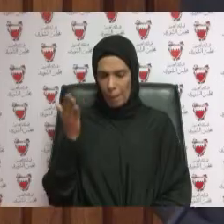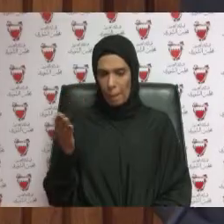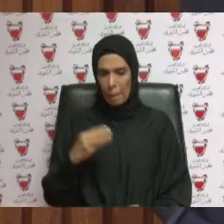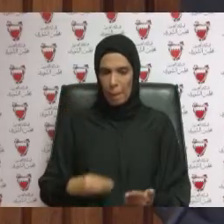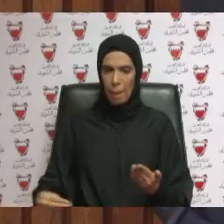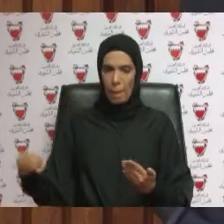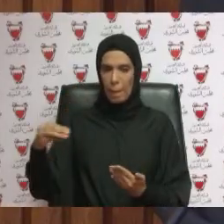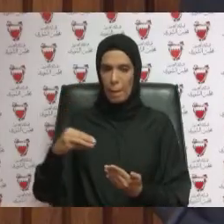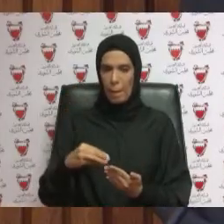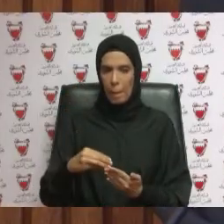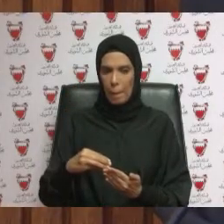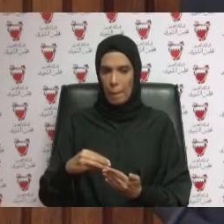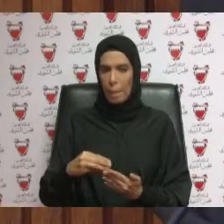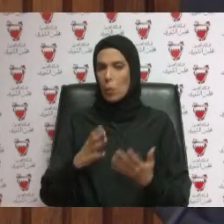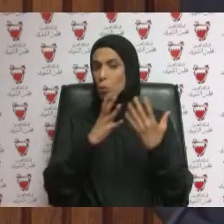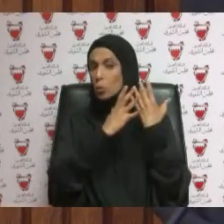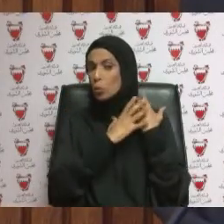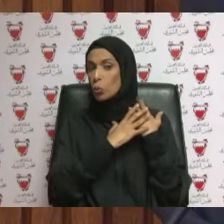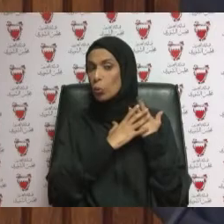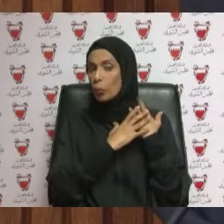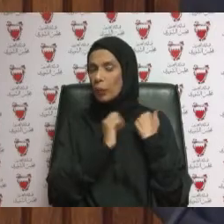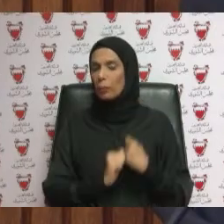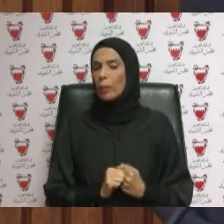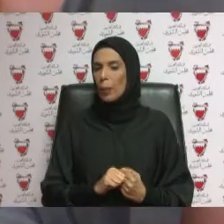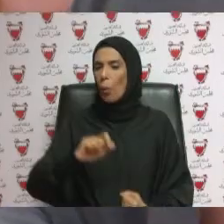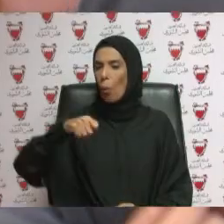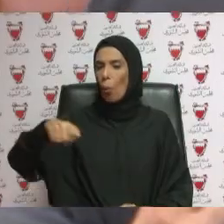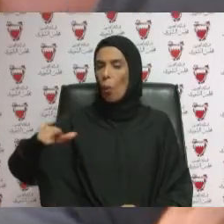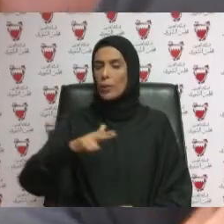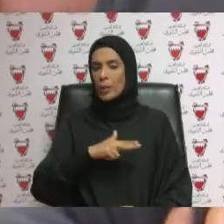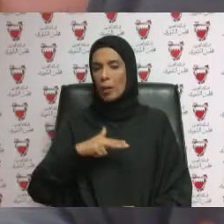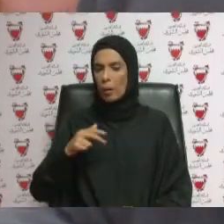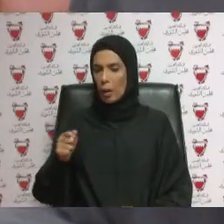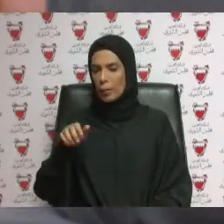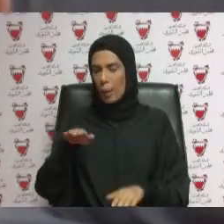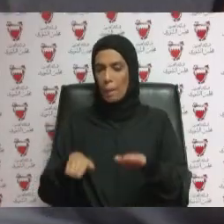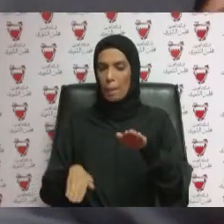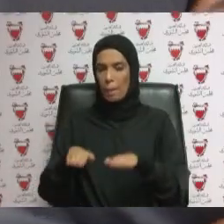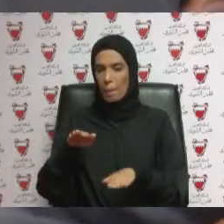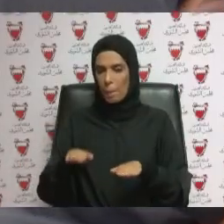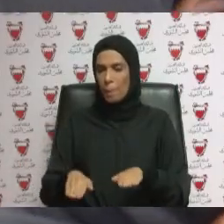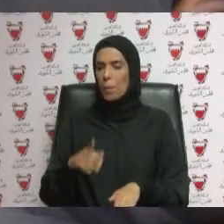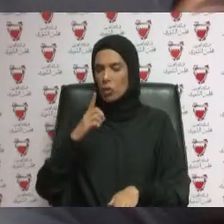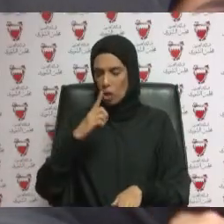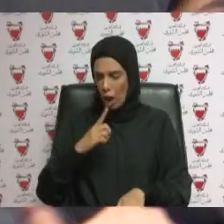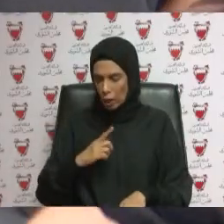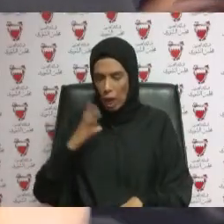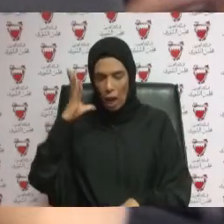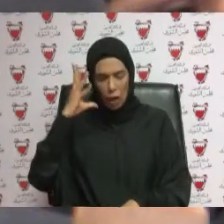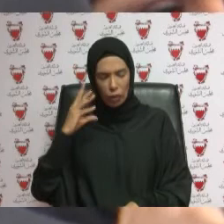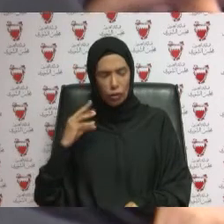من مسؤولية الجهات الحكومية لوضع موازنات مستجيبة لاحتياجات